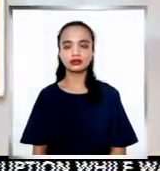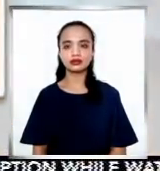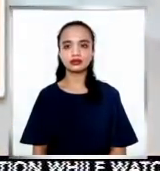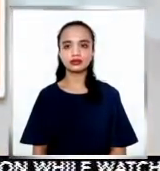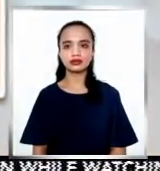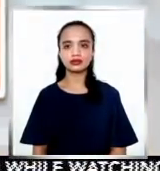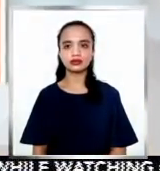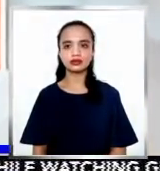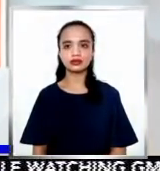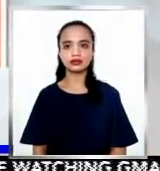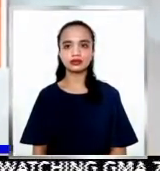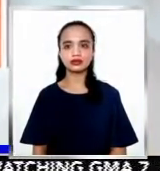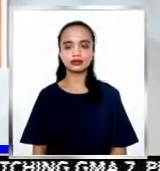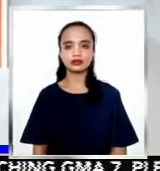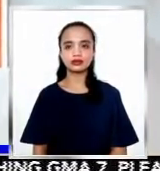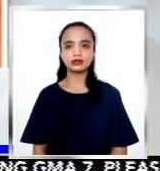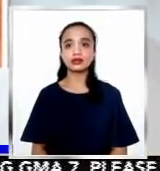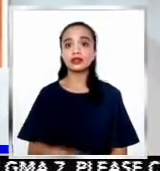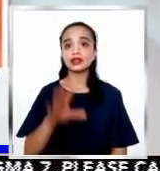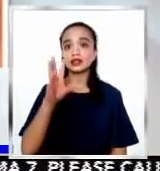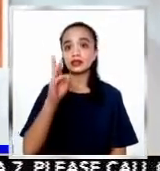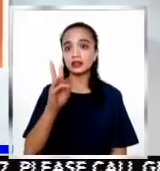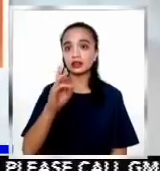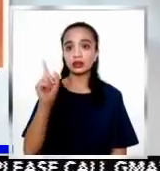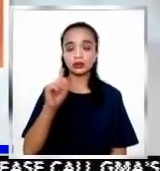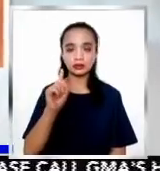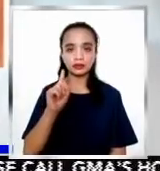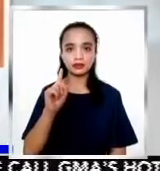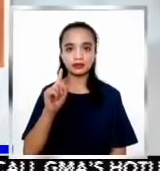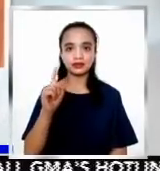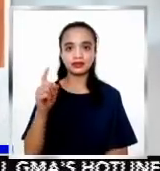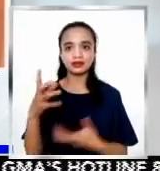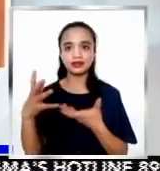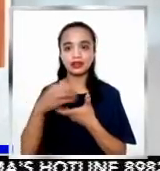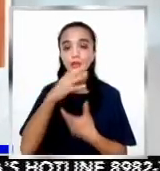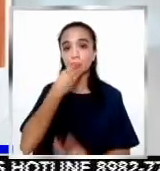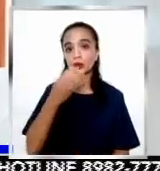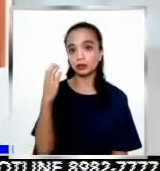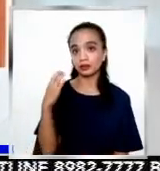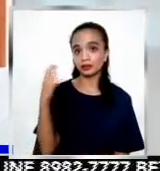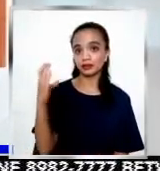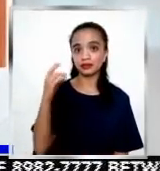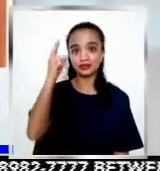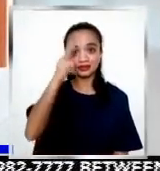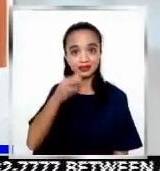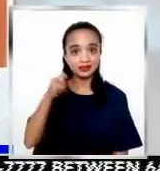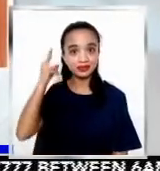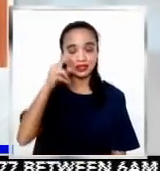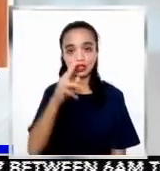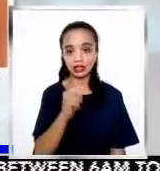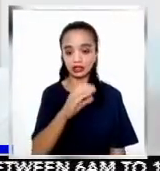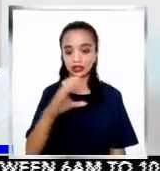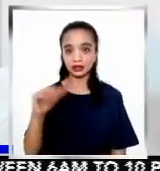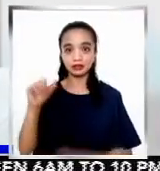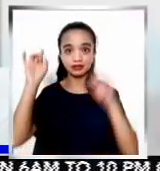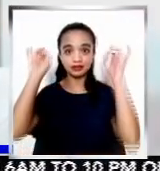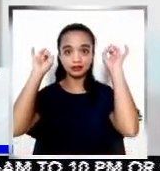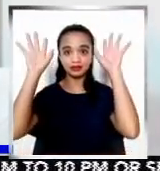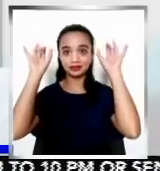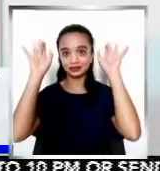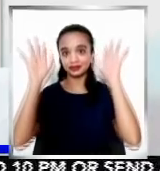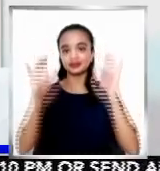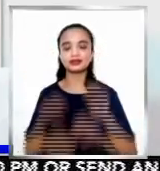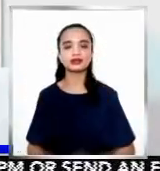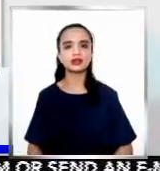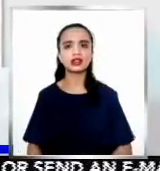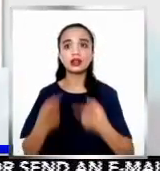Kulang-kulang 6 kampyonato ang koleksyon ng winningest coach sa kasaysayan ng NCAA Volleyball na si Coach Roger Gorayeb. Pero alam nyo bang